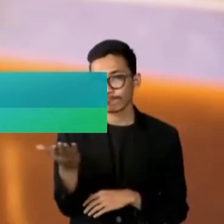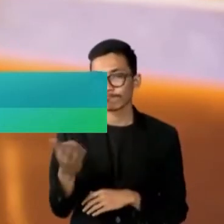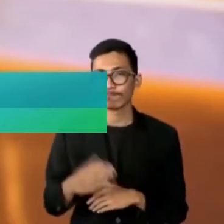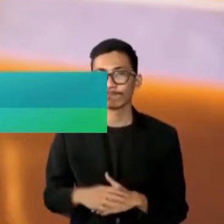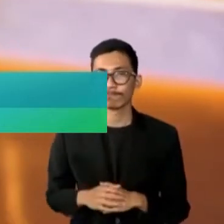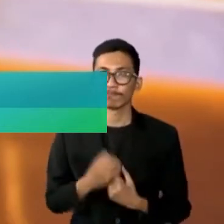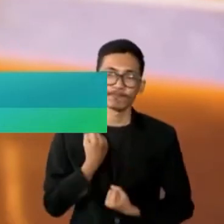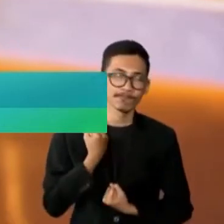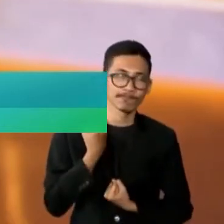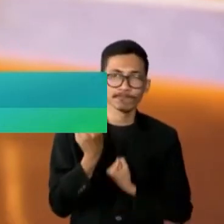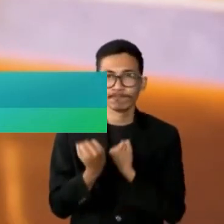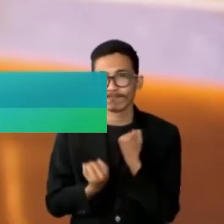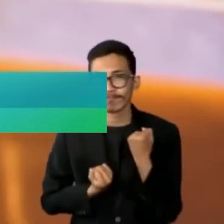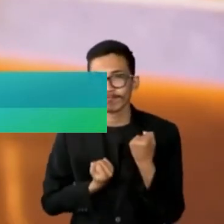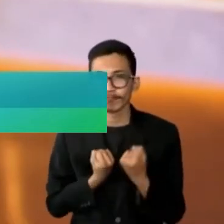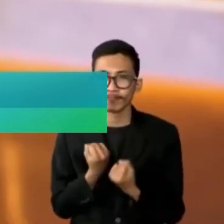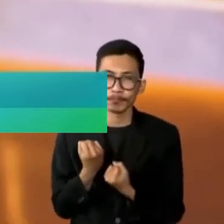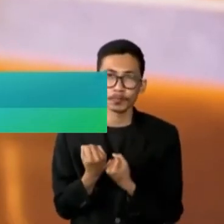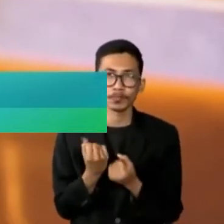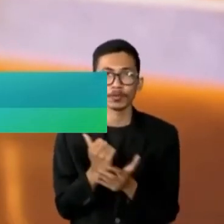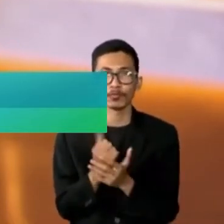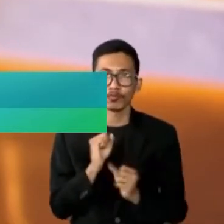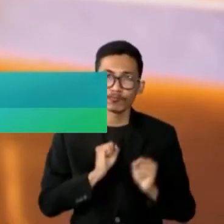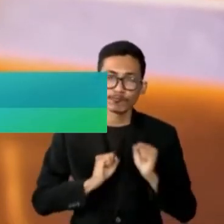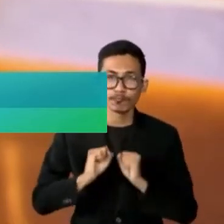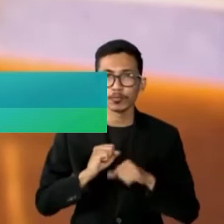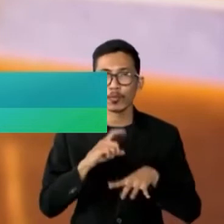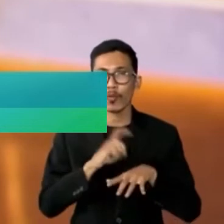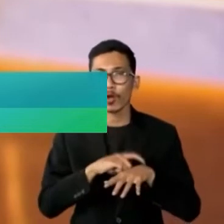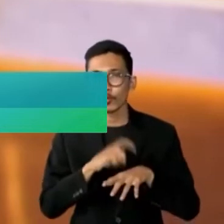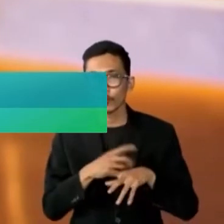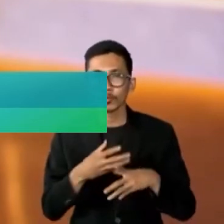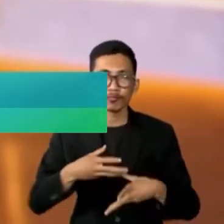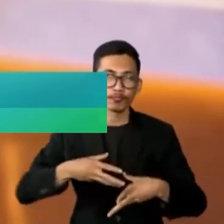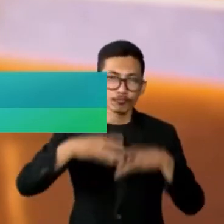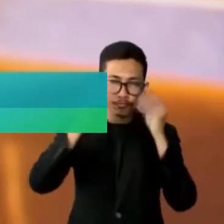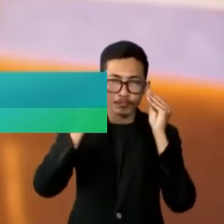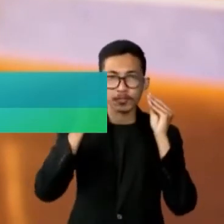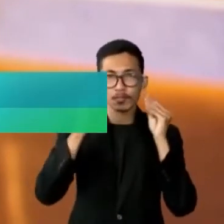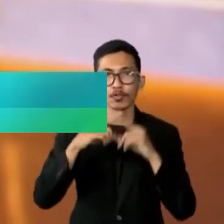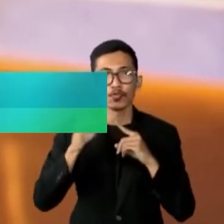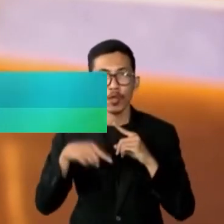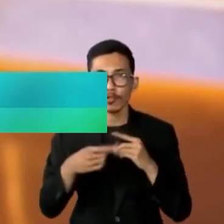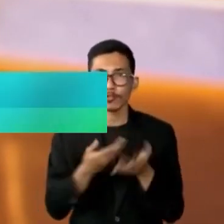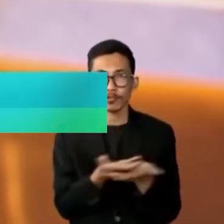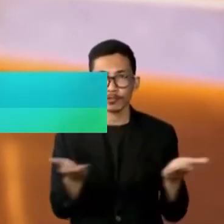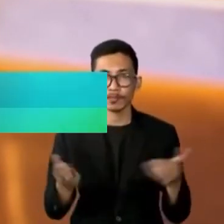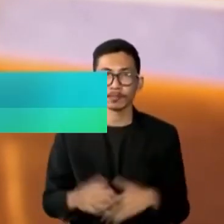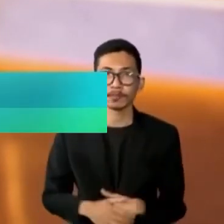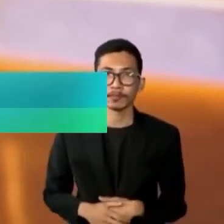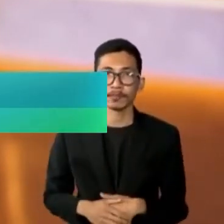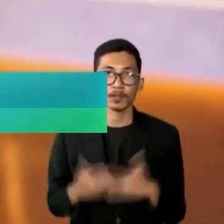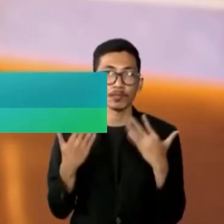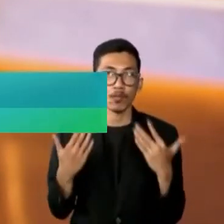sekali lagi yang telah bekerja keras, tanpa pamrih, tanpa mengenal waktu untuk tugas-tugas kemanusiaan.